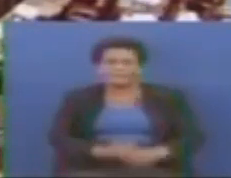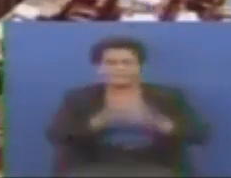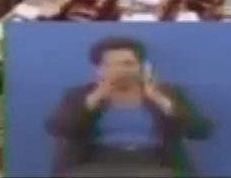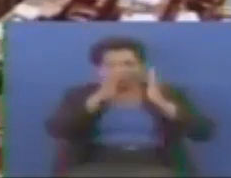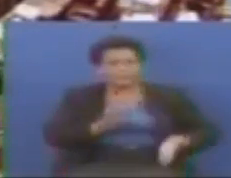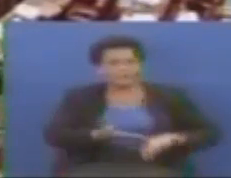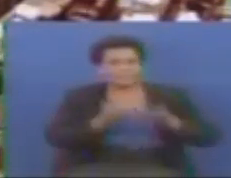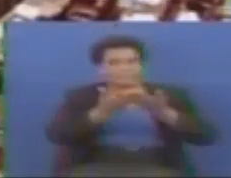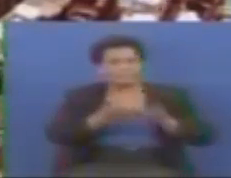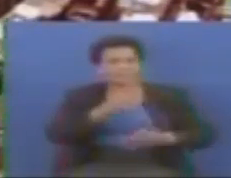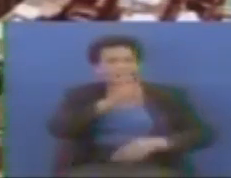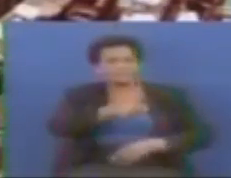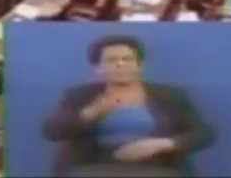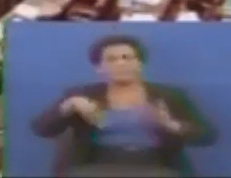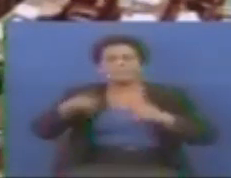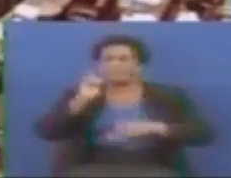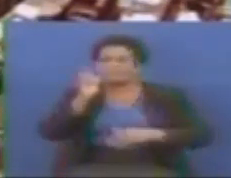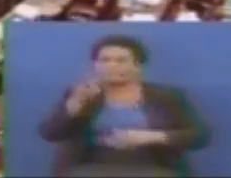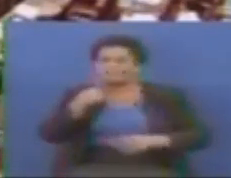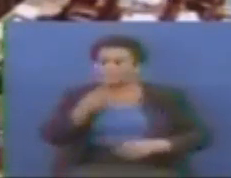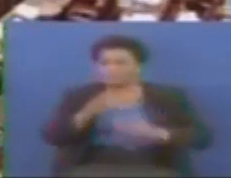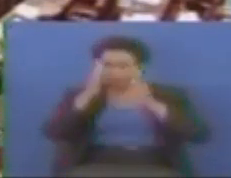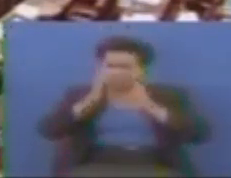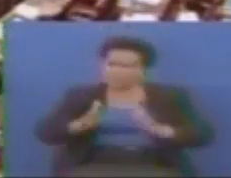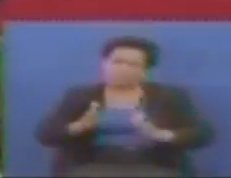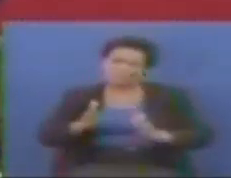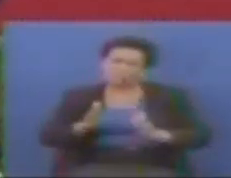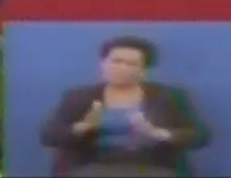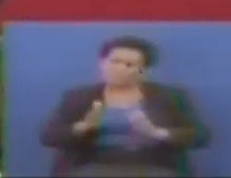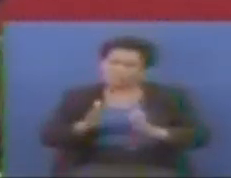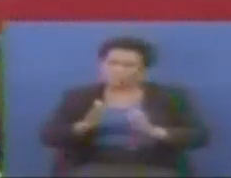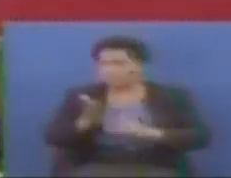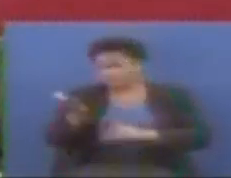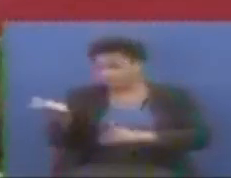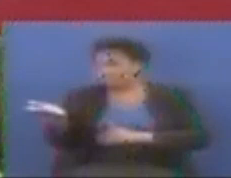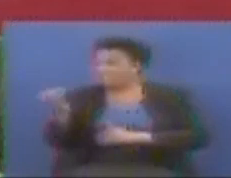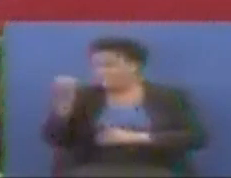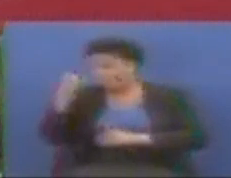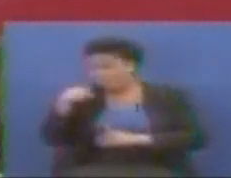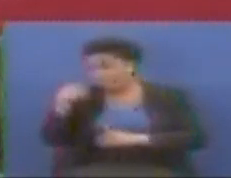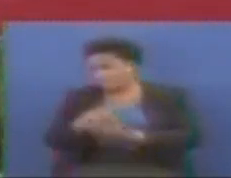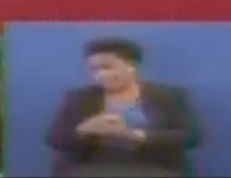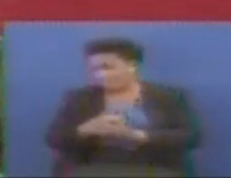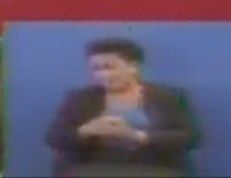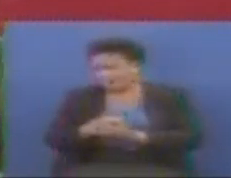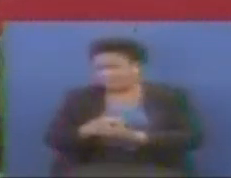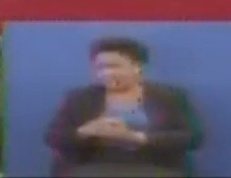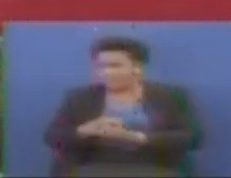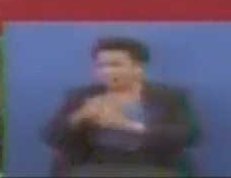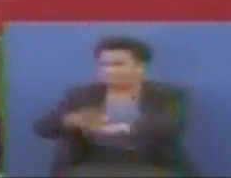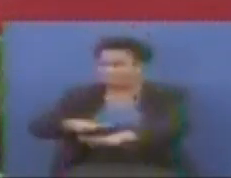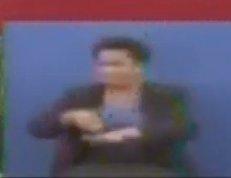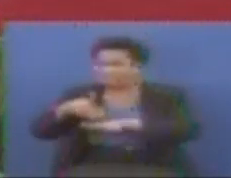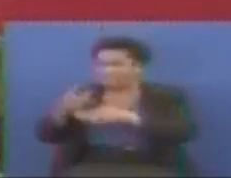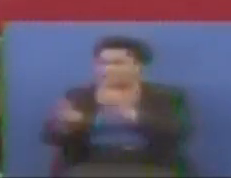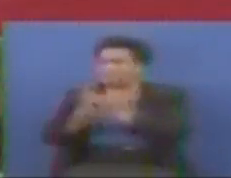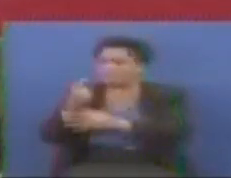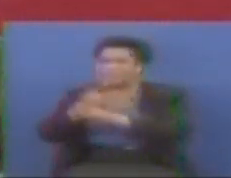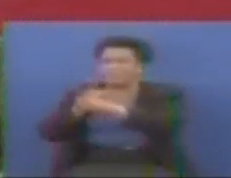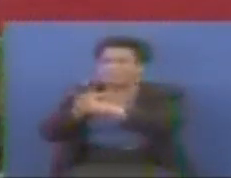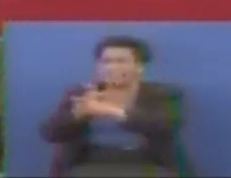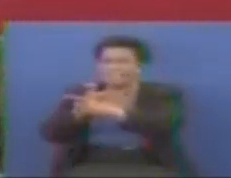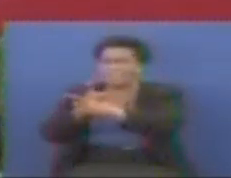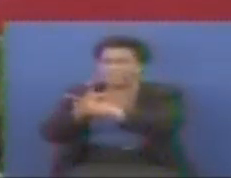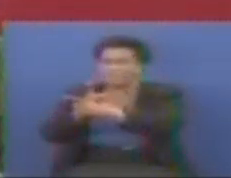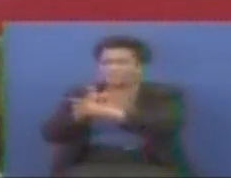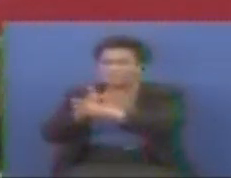Baraza la Taifa la Usalama Barabarani, serikali ilibuni na kutekeleza mikakati ya kupunguza ajali barabarani ambao katika awamu tatu zilizotekelezwa mpaka sasa